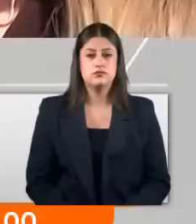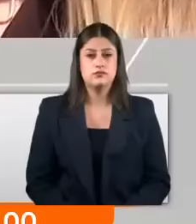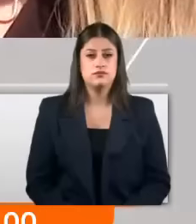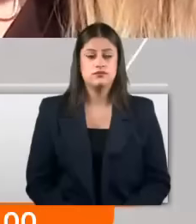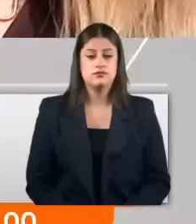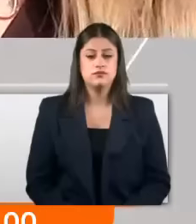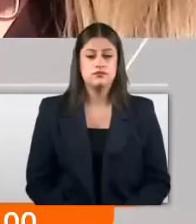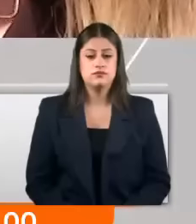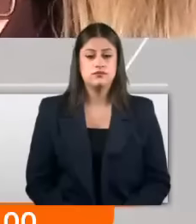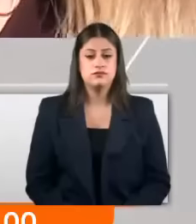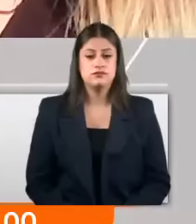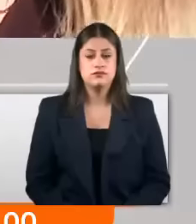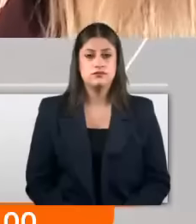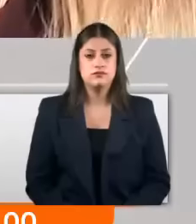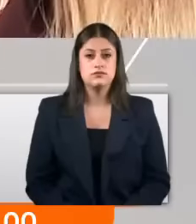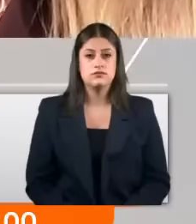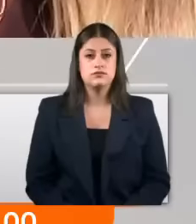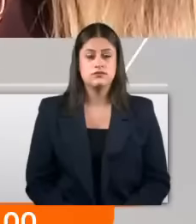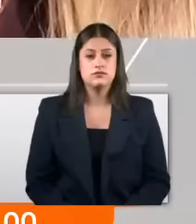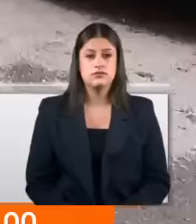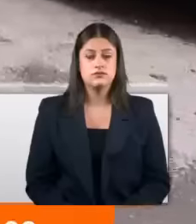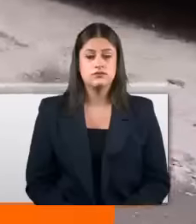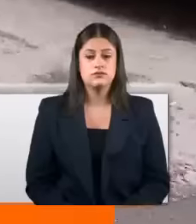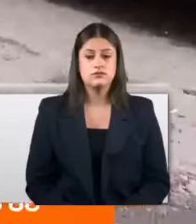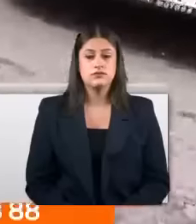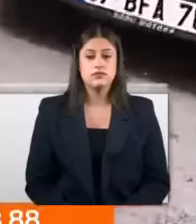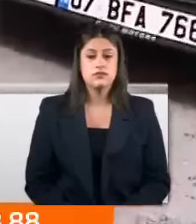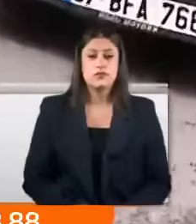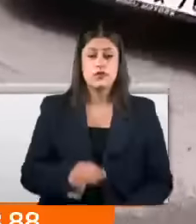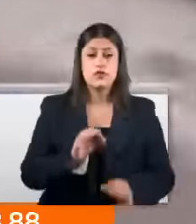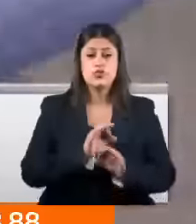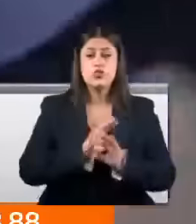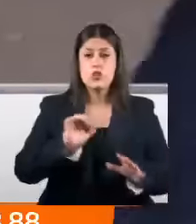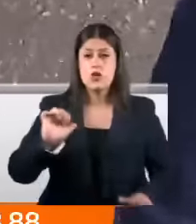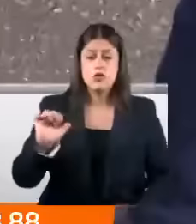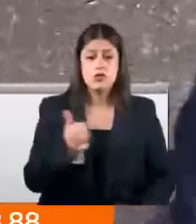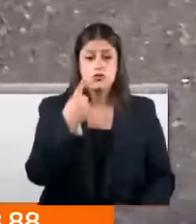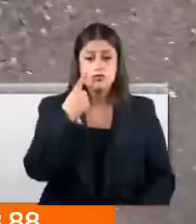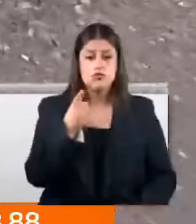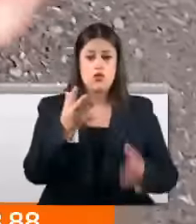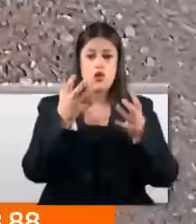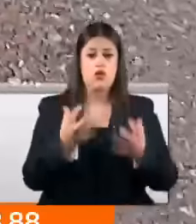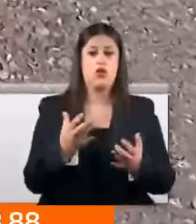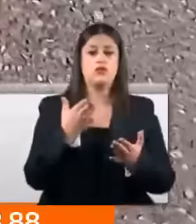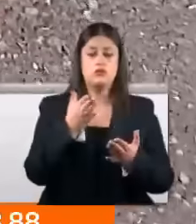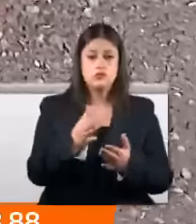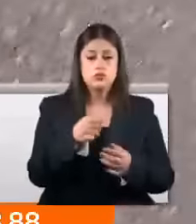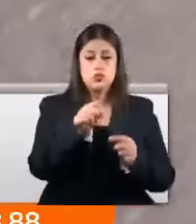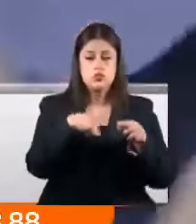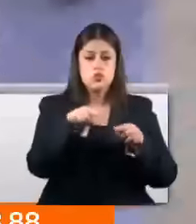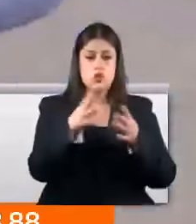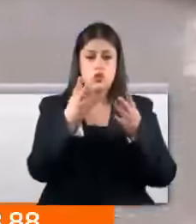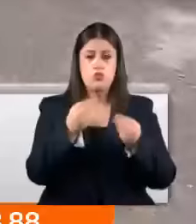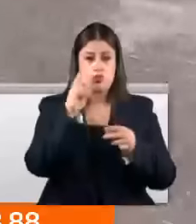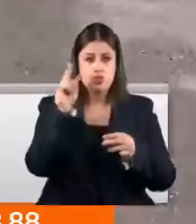motor ustasıyla gelip hasarlarına bakıp dilediği gibi araçları alabilirler. Süper lüks ama ağır hasarlı bir araç göstereceğiz. Hali bu halde ve Şener Bey